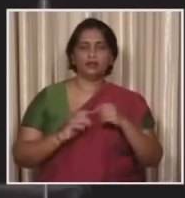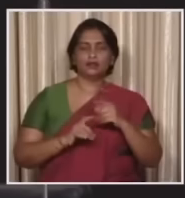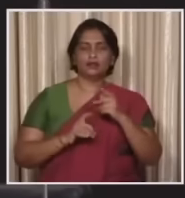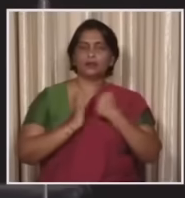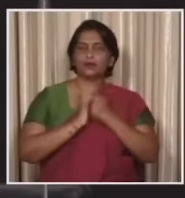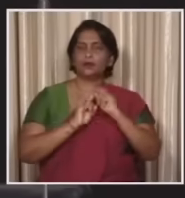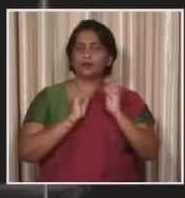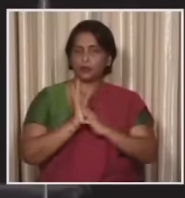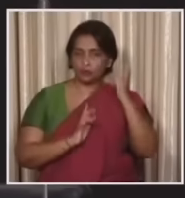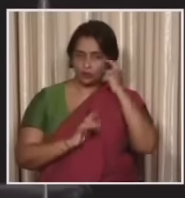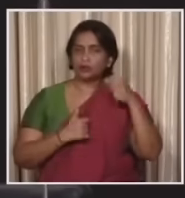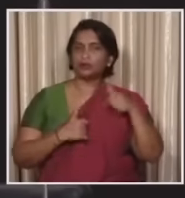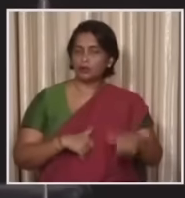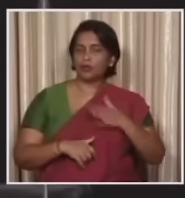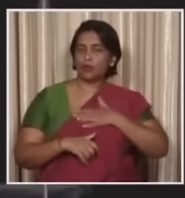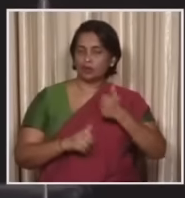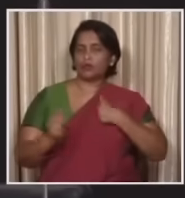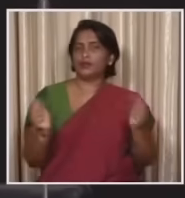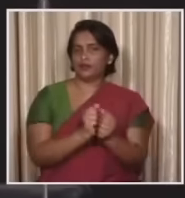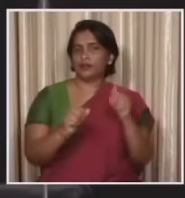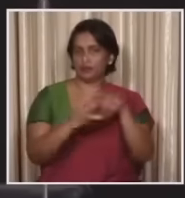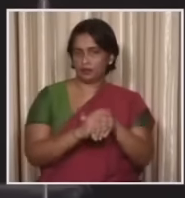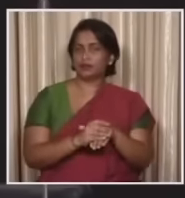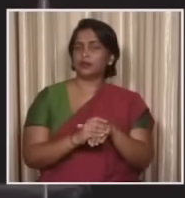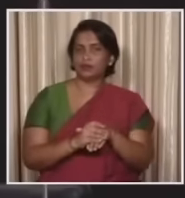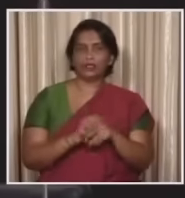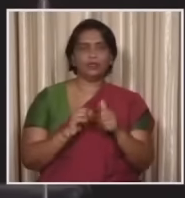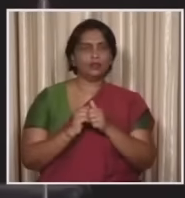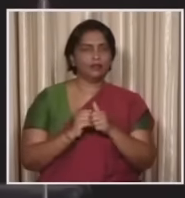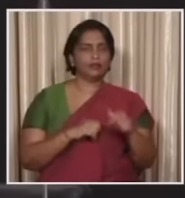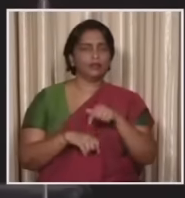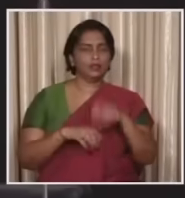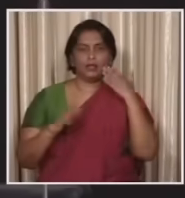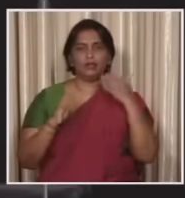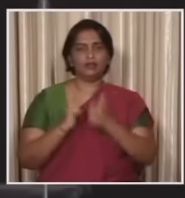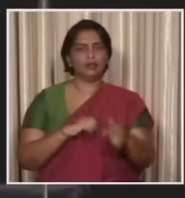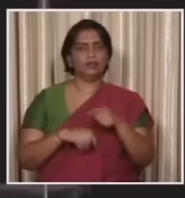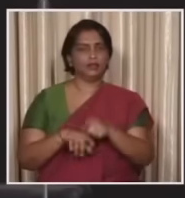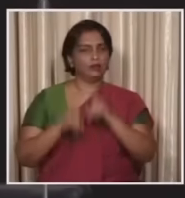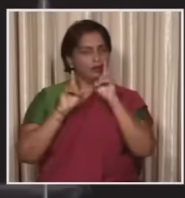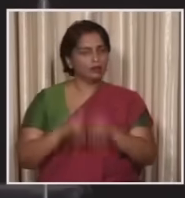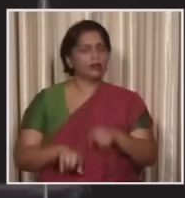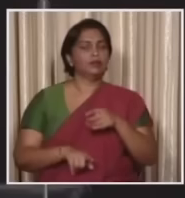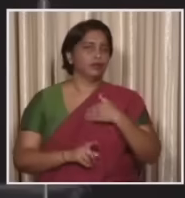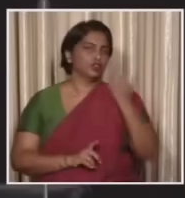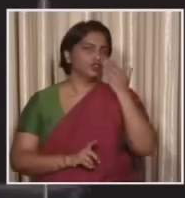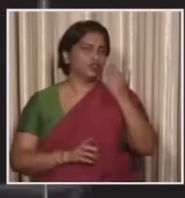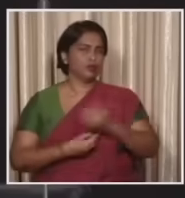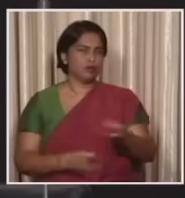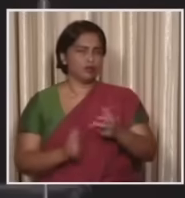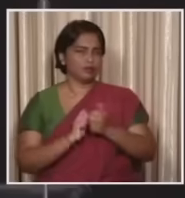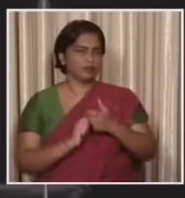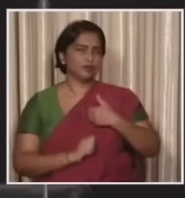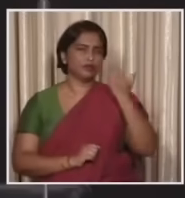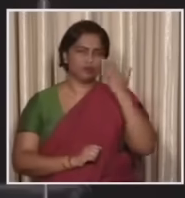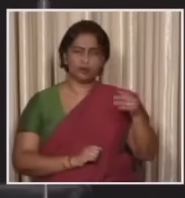අග්‍රාමාත්‍යතුමා දන්නවා අපි මේක සද්භාවයෙන් වැඩ කරන්නේ. අපි මේ වැඩ කරන්නේ මේ අපිට පේනවා මේ විනාශය.